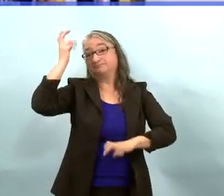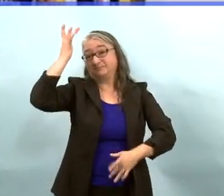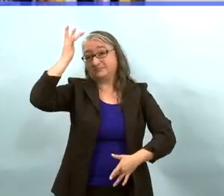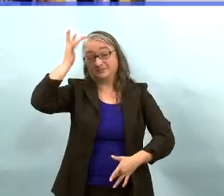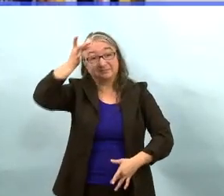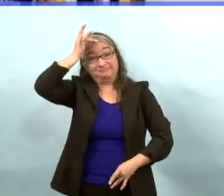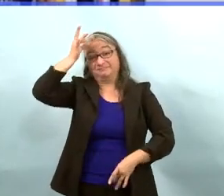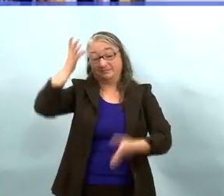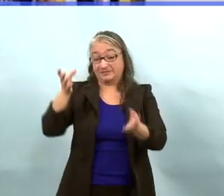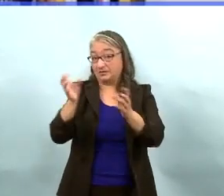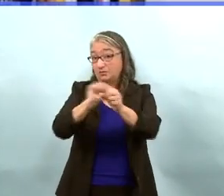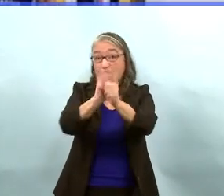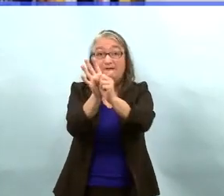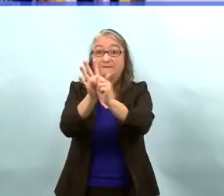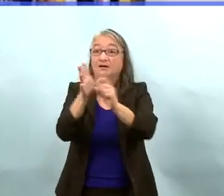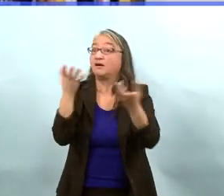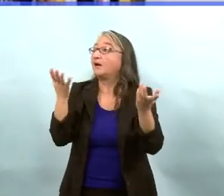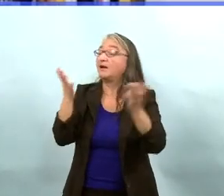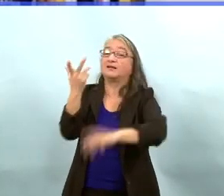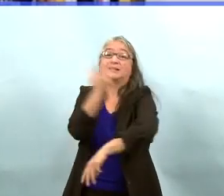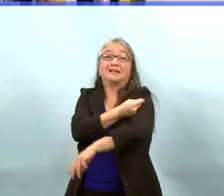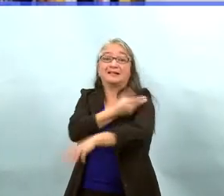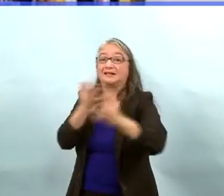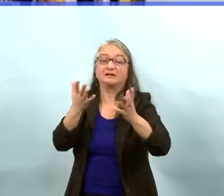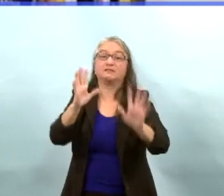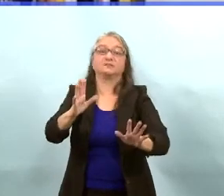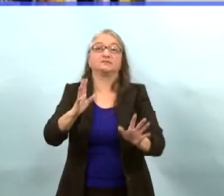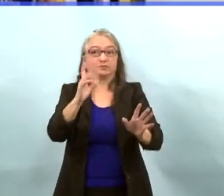deviennent très malades est très faible.